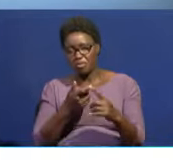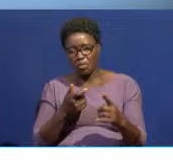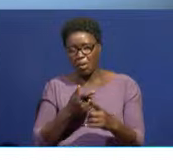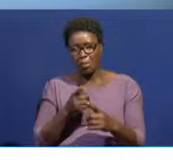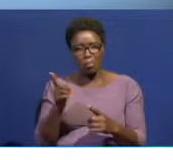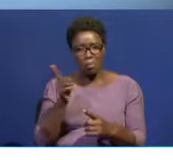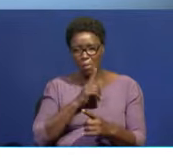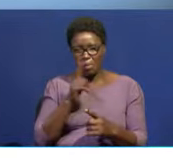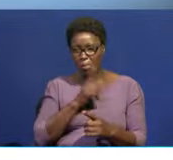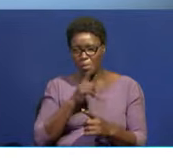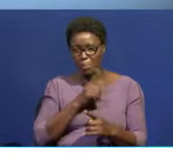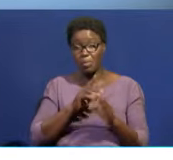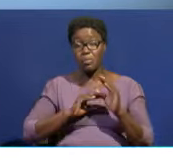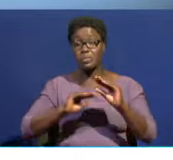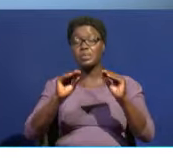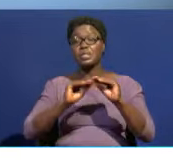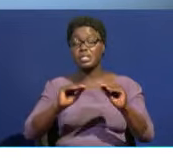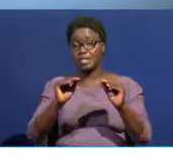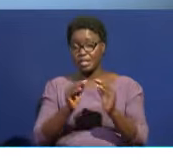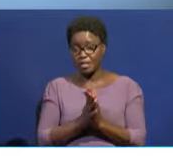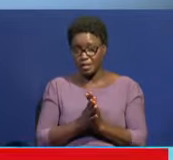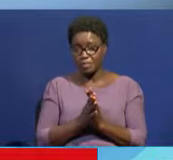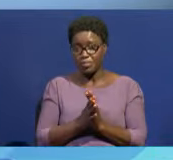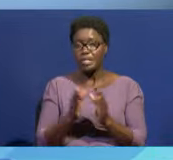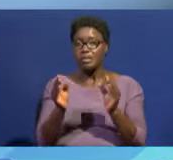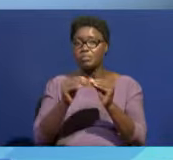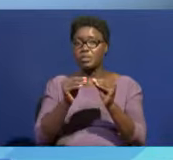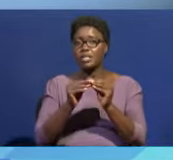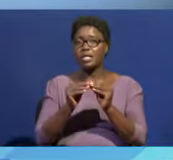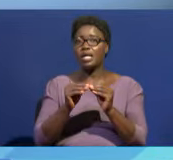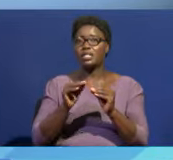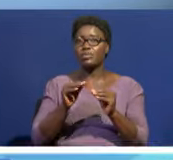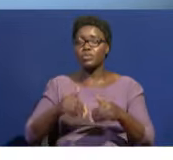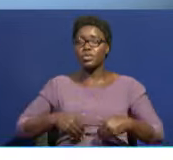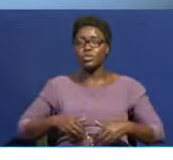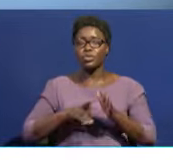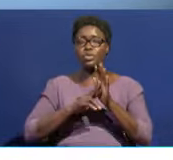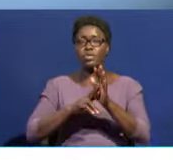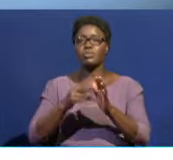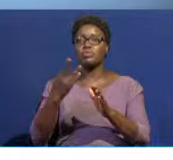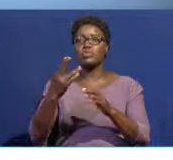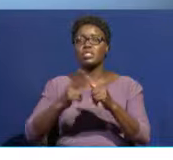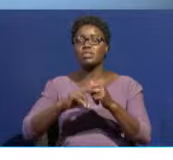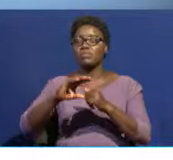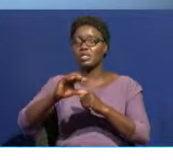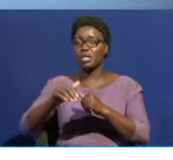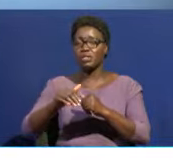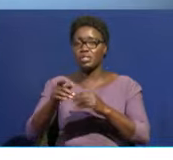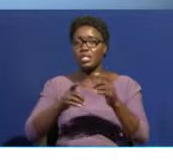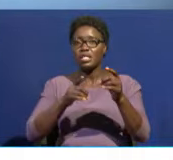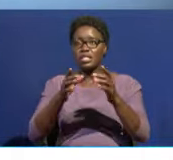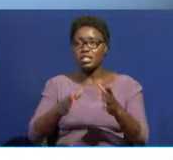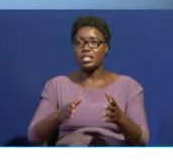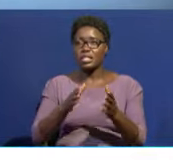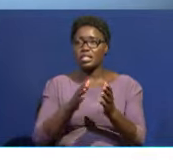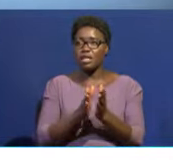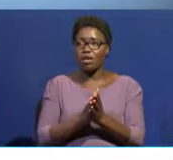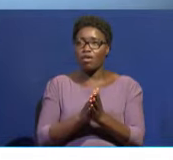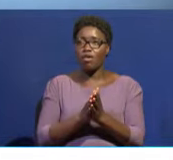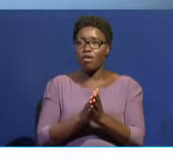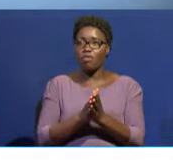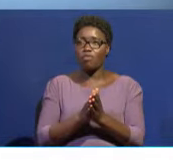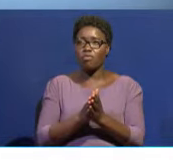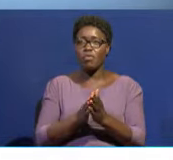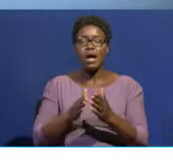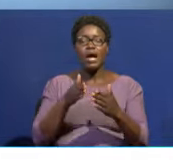kali. Katika mkutano na wawakilishi wa vijana kutoka kaunti zote 47, mkurugenzi wa kituo cha kitaifa cha kukabiliana na